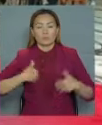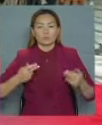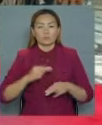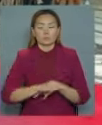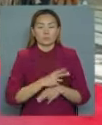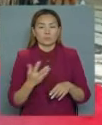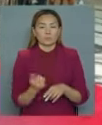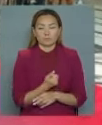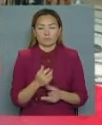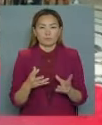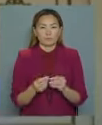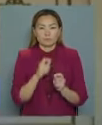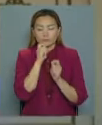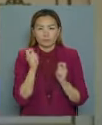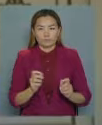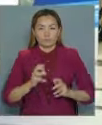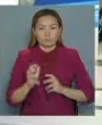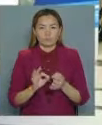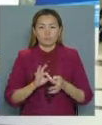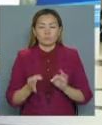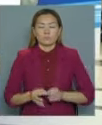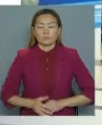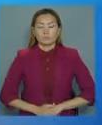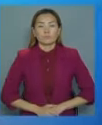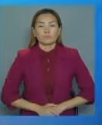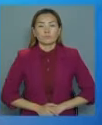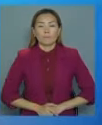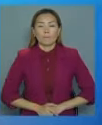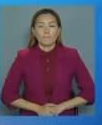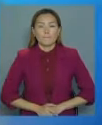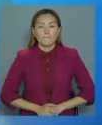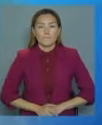учащихся с победой и наградил призеров международных олимпиад.